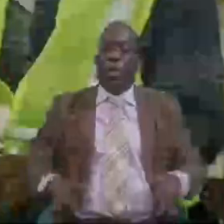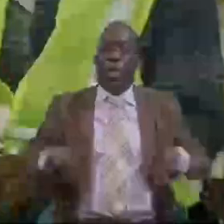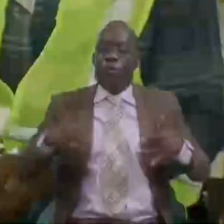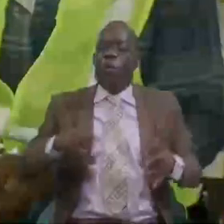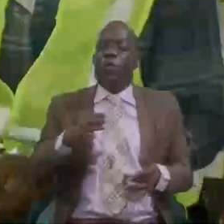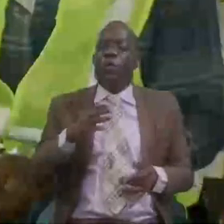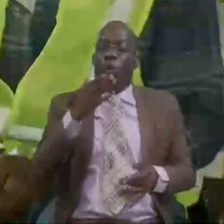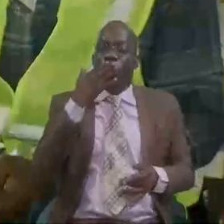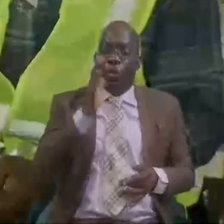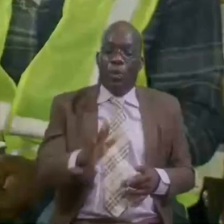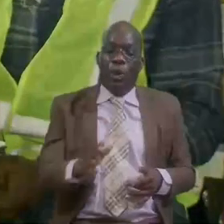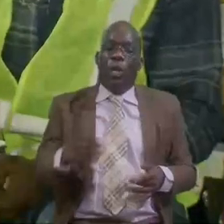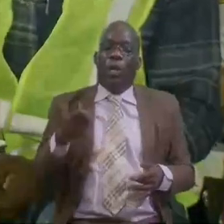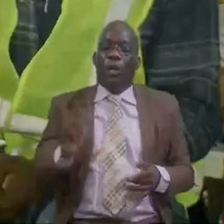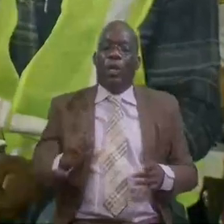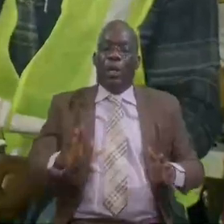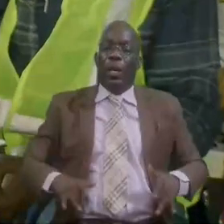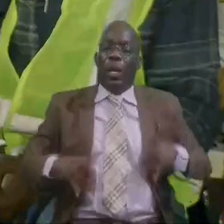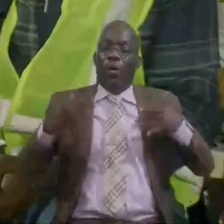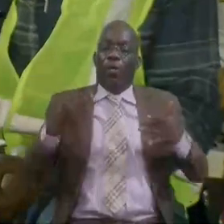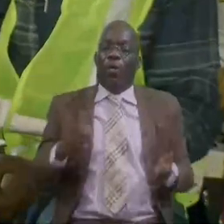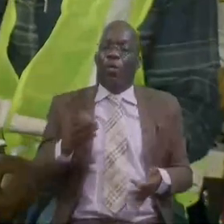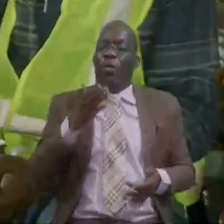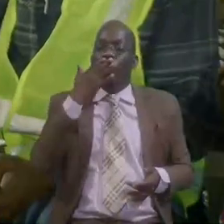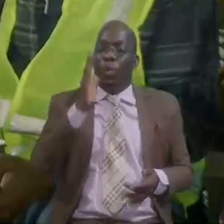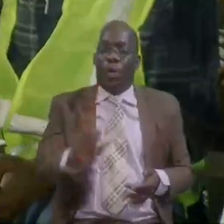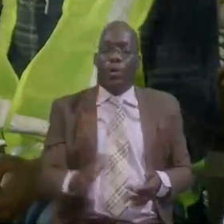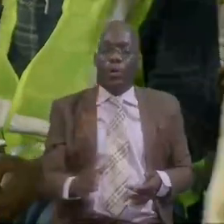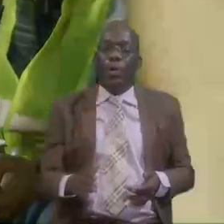la vie de transgression, la vie du mal.